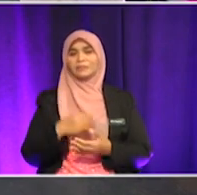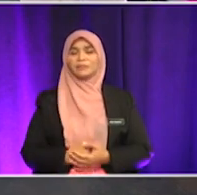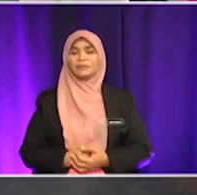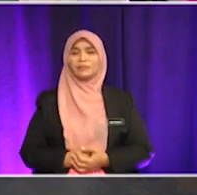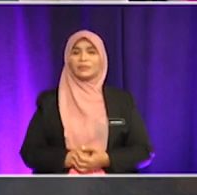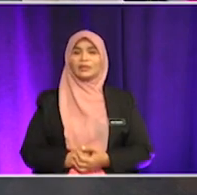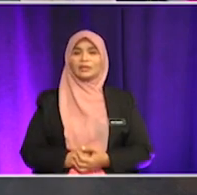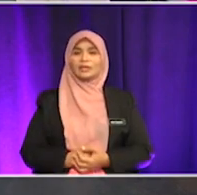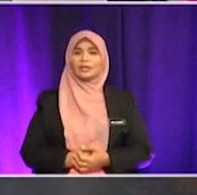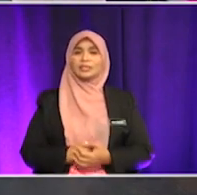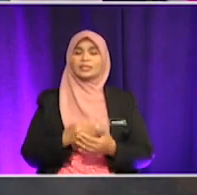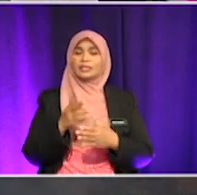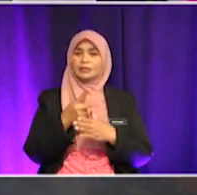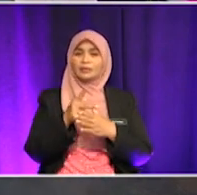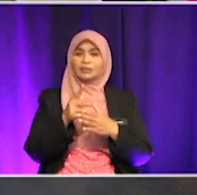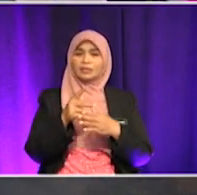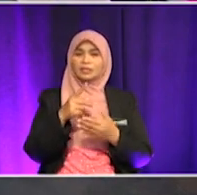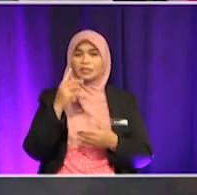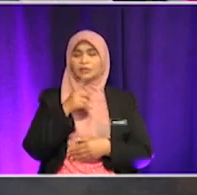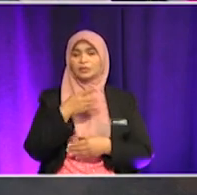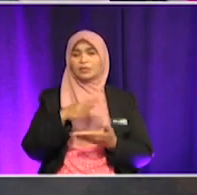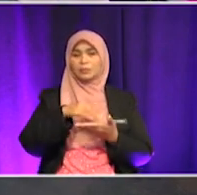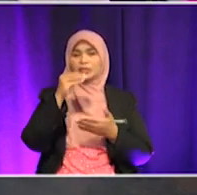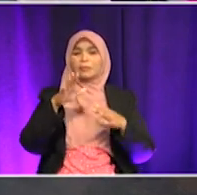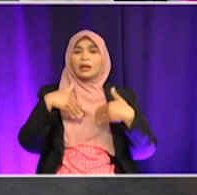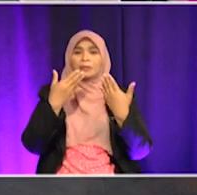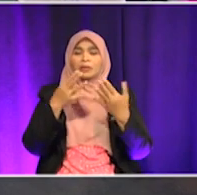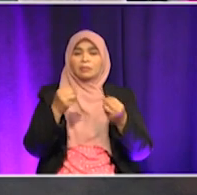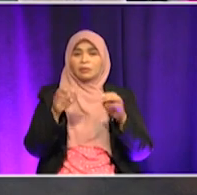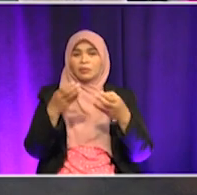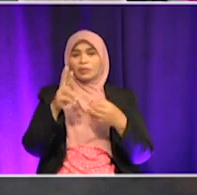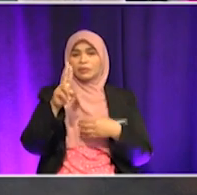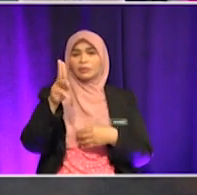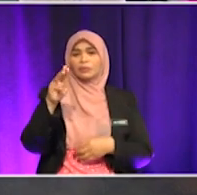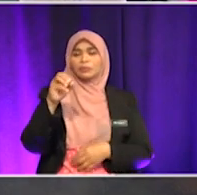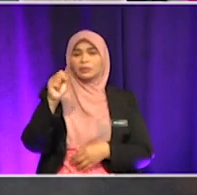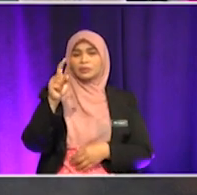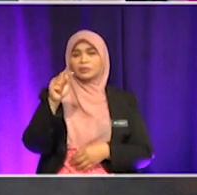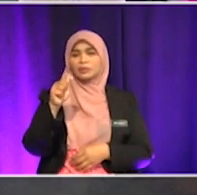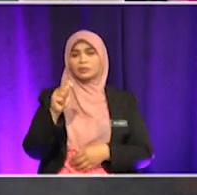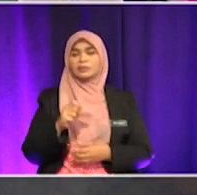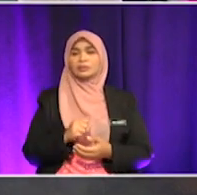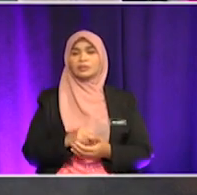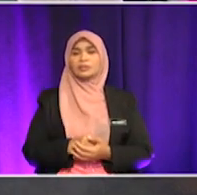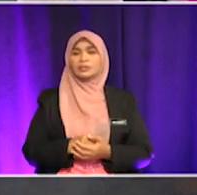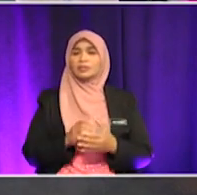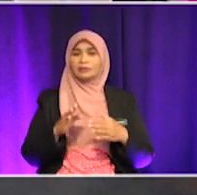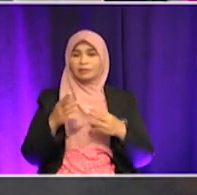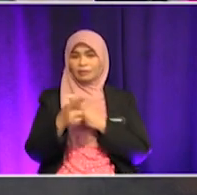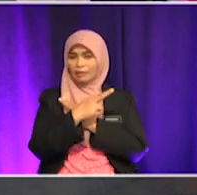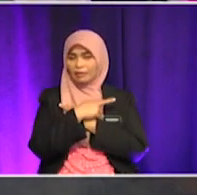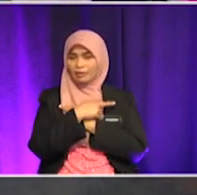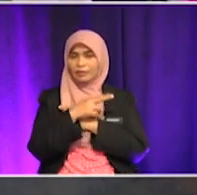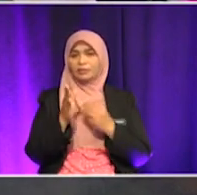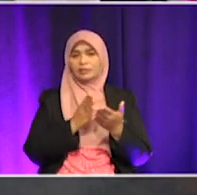perkongsian di segmen ini di mana kita dah belajar cara untuk membuat rumus algebra. Jadi kita akan ada banyak perkongsian selepas ini, tapi kita berhenti berehat dulu. Teruskan